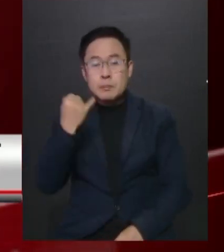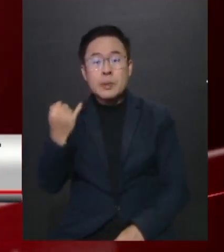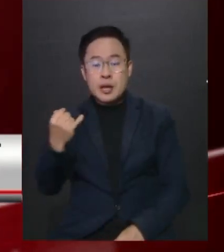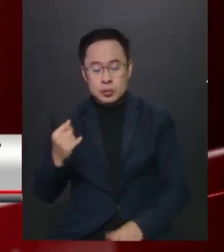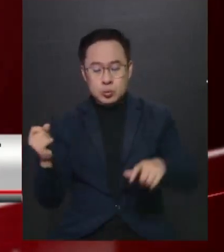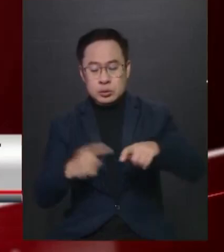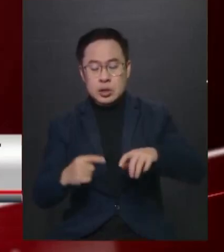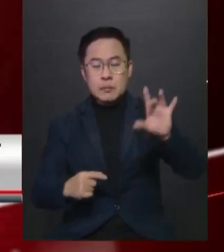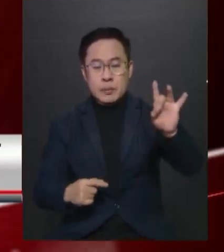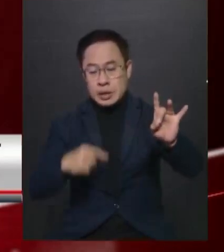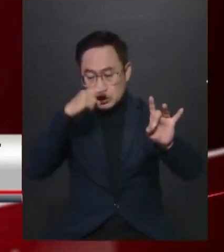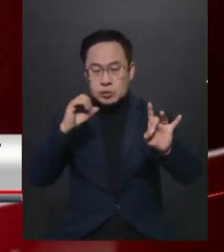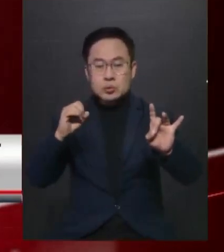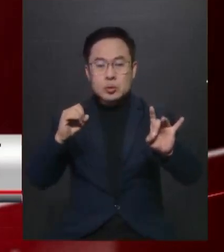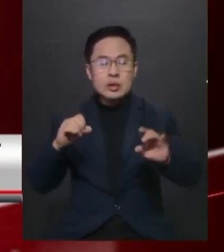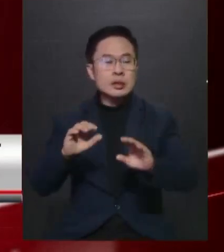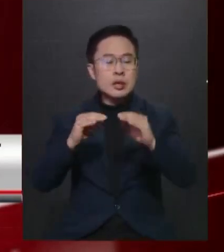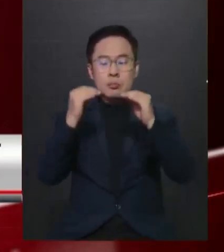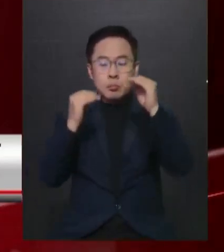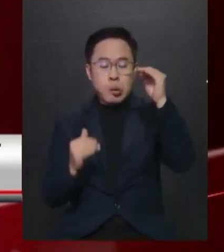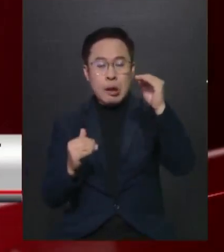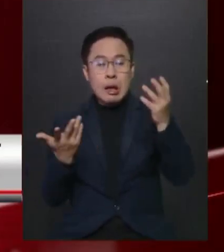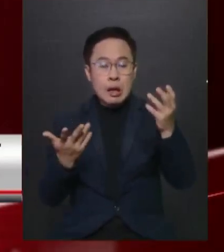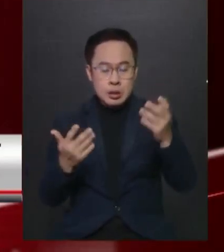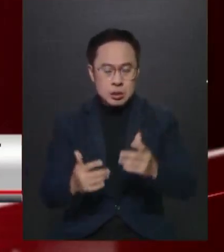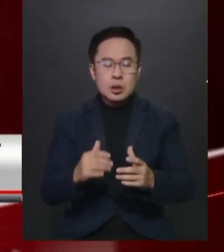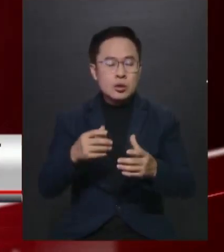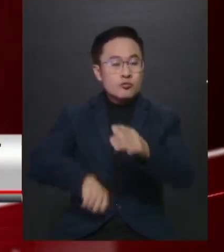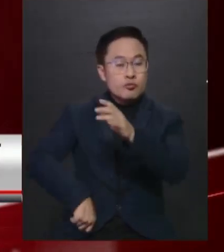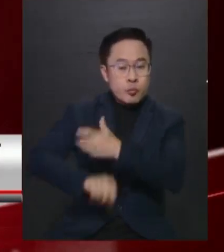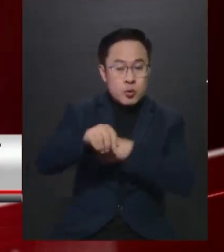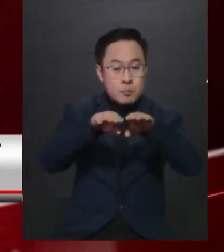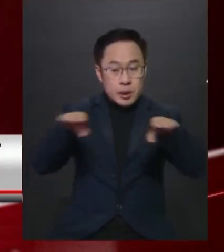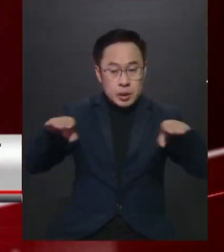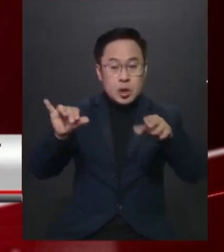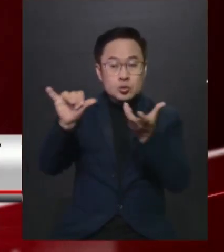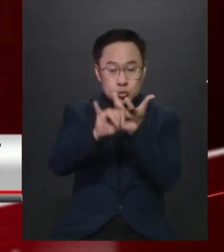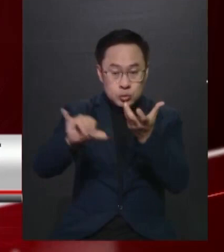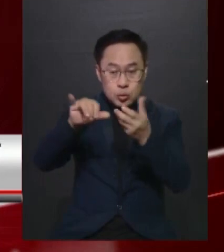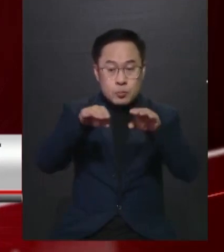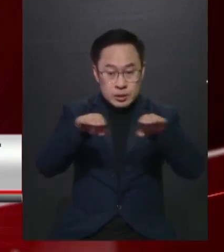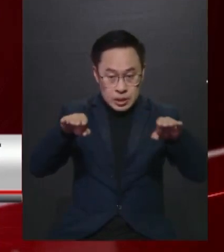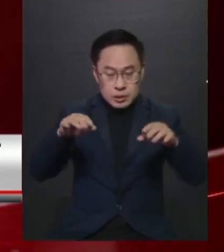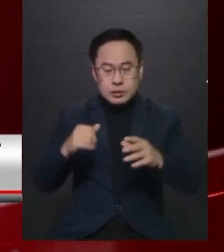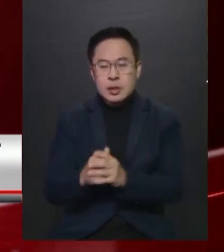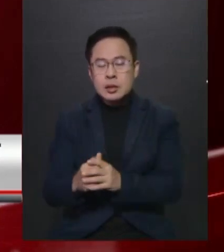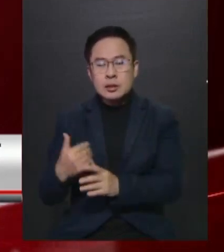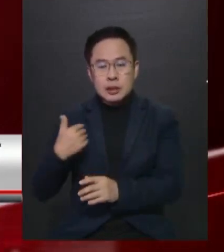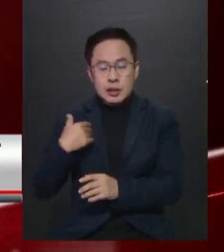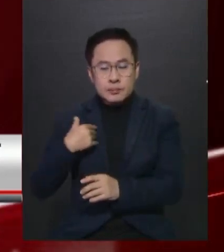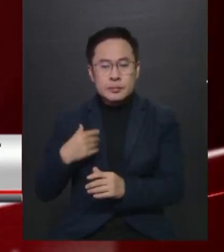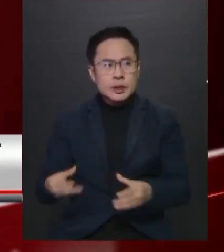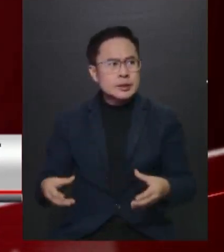จริงๆว่าความแตกต่างระหว่างฟุตบอลในระดับของยุโรปที่เขากำลังยังมีลุ้นนะคะกับการไปแข่งขันฟุตบอลยู